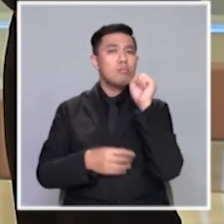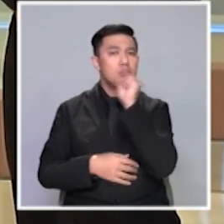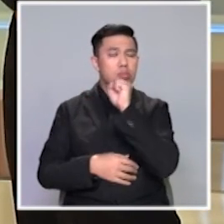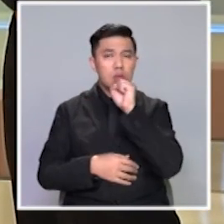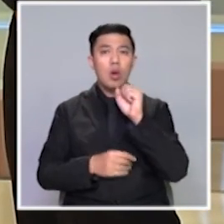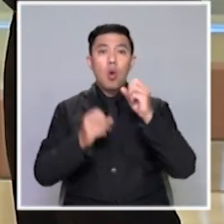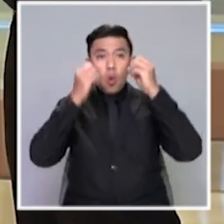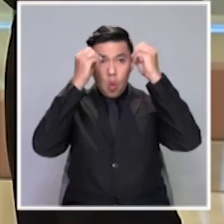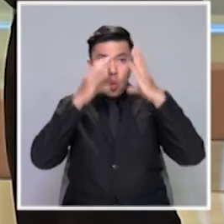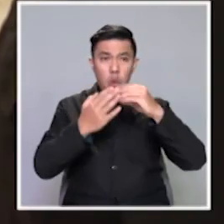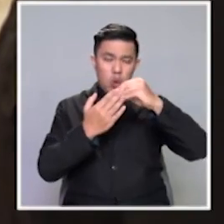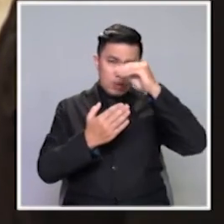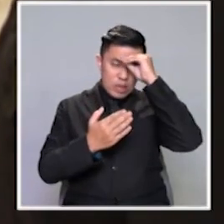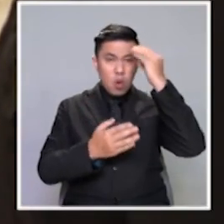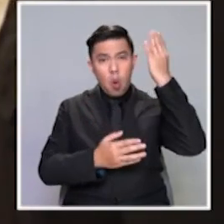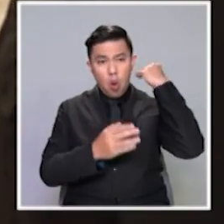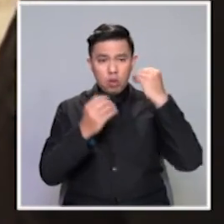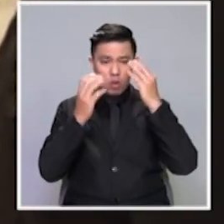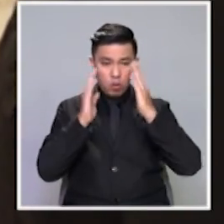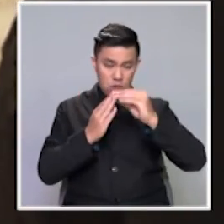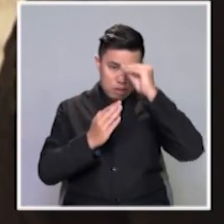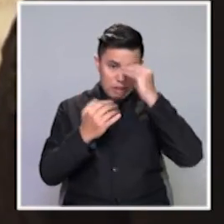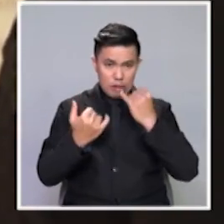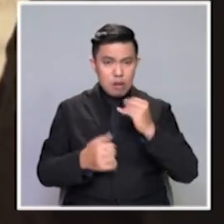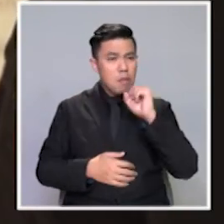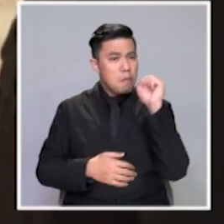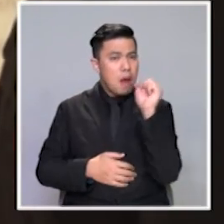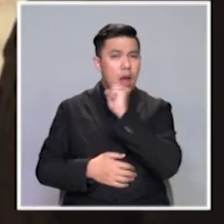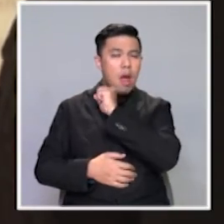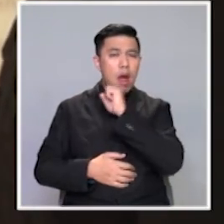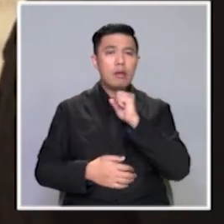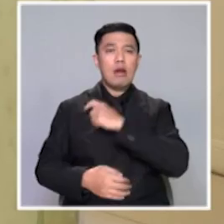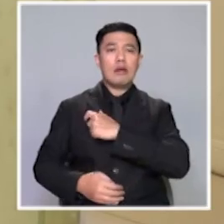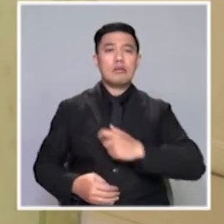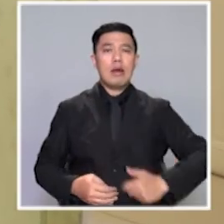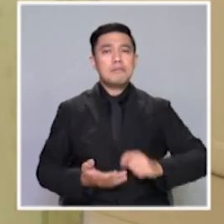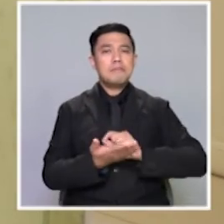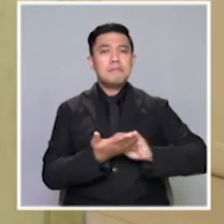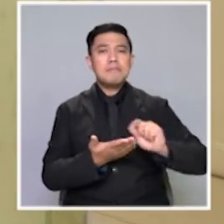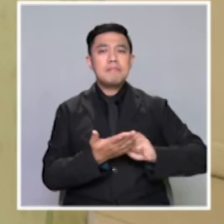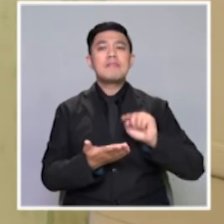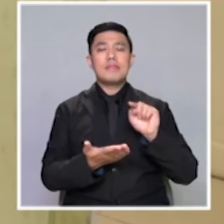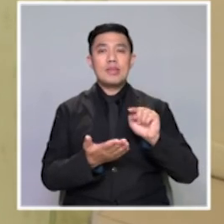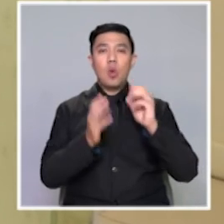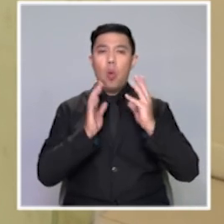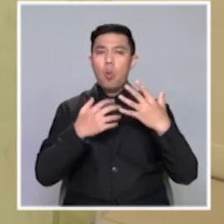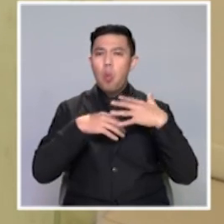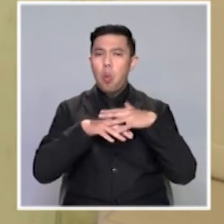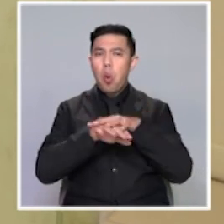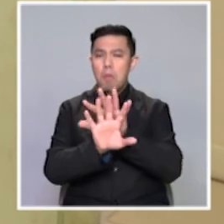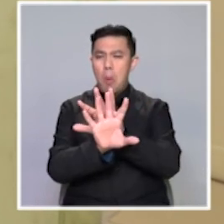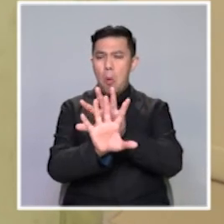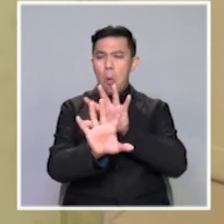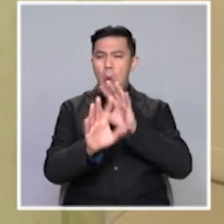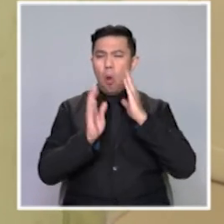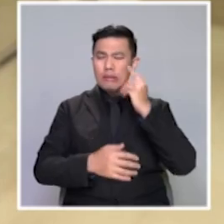ยคณาจารย์ศิษย์เก่าศิษย์ปัจจุบันร่วมกันบรรเลงและขับขานเพลงพระราชนิพนธ์โดยคาดว่าจะมีผู้ร่วมงานเพื่อแสดงถึงความ